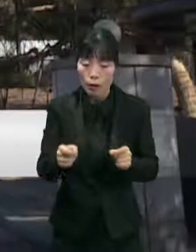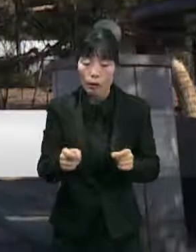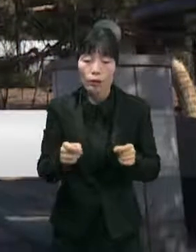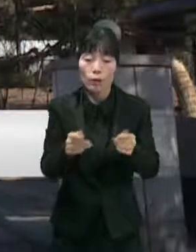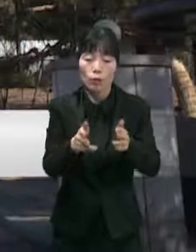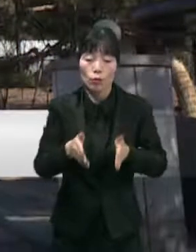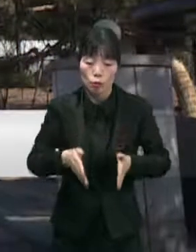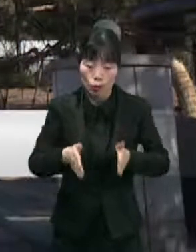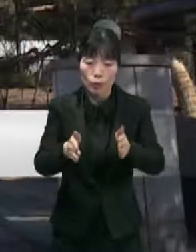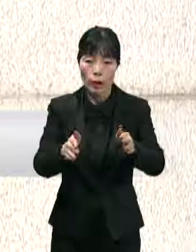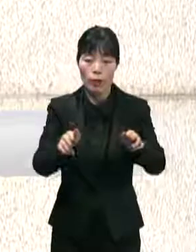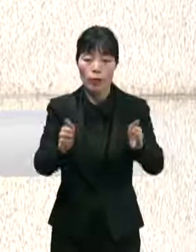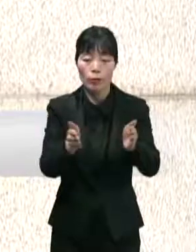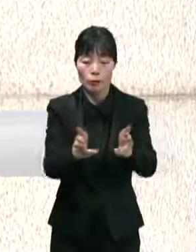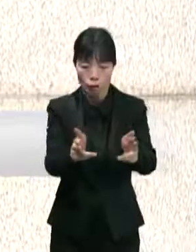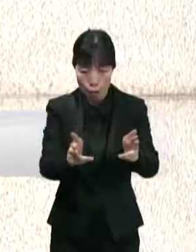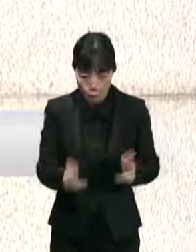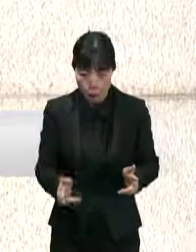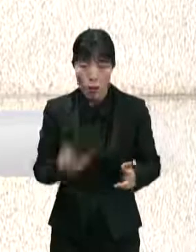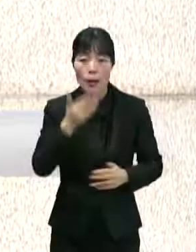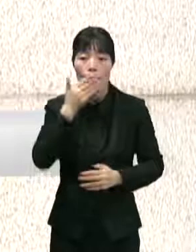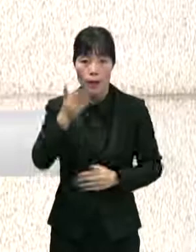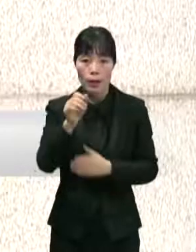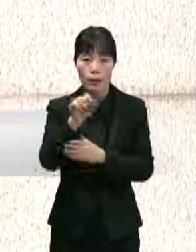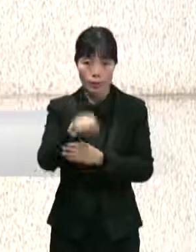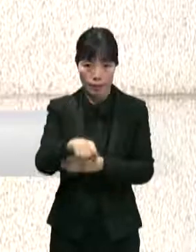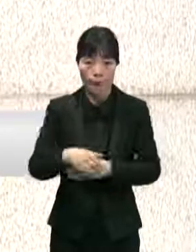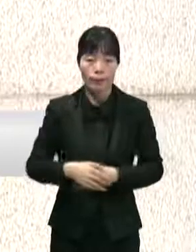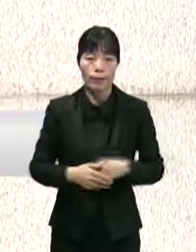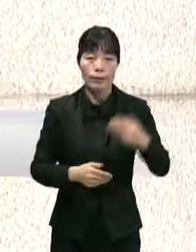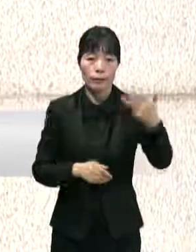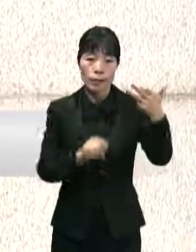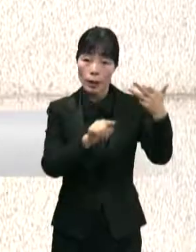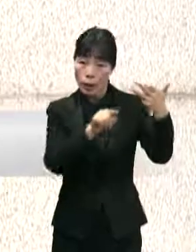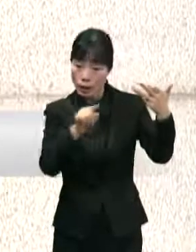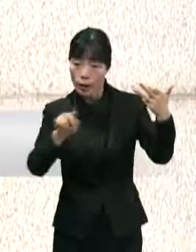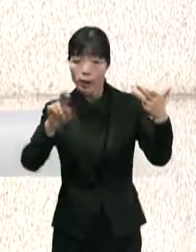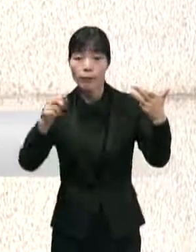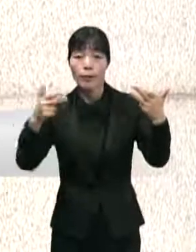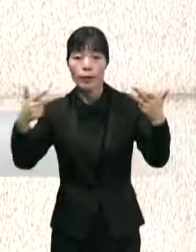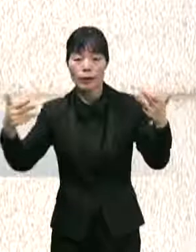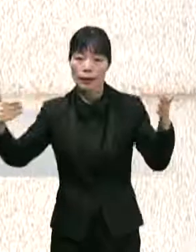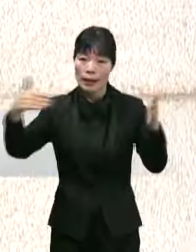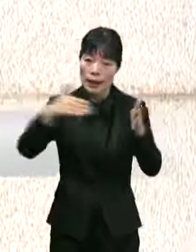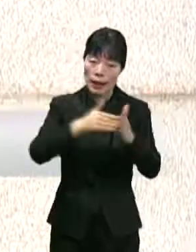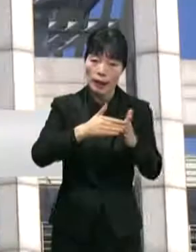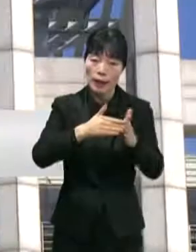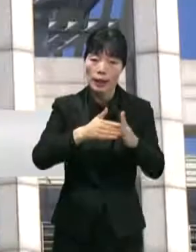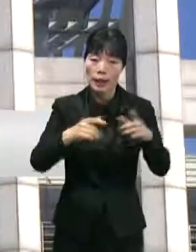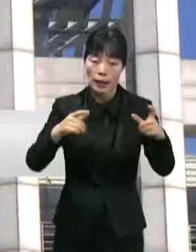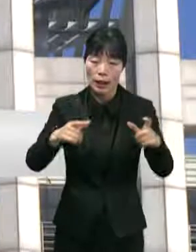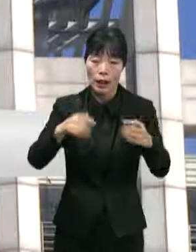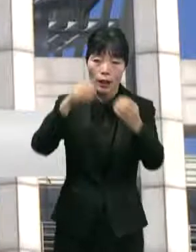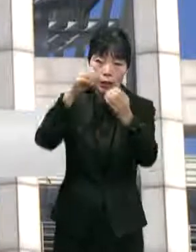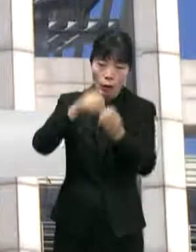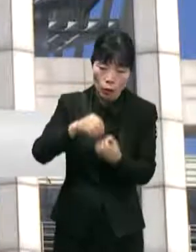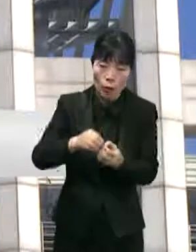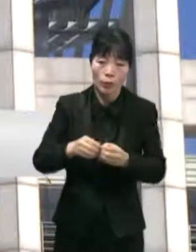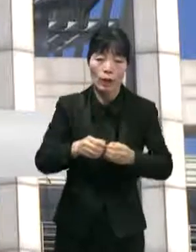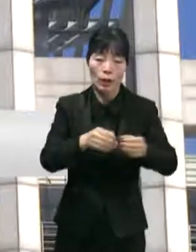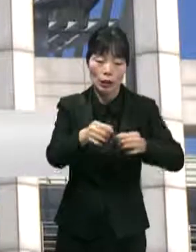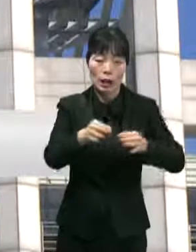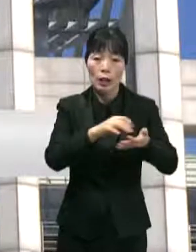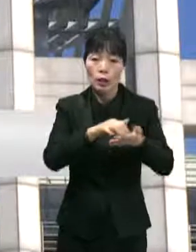대목 전통시장 이용을 활성화하기 위해 18일부터 오는 27일까지 지역 전통시장 25 꼴 인근 해서